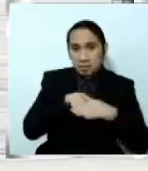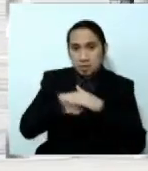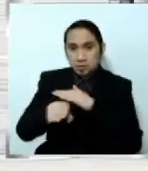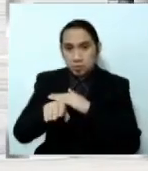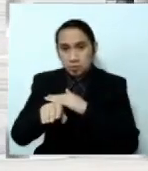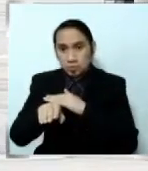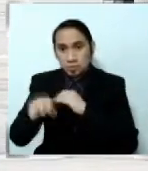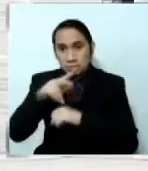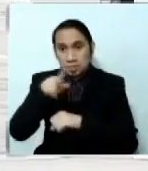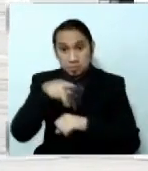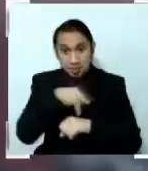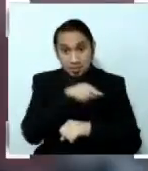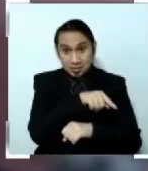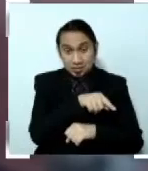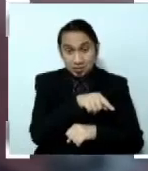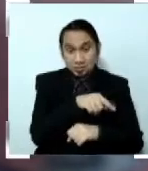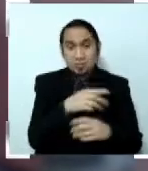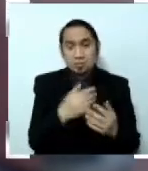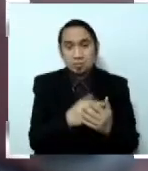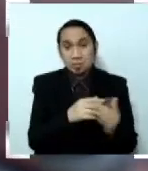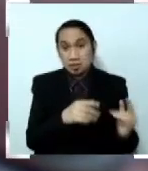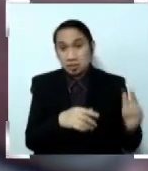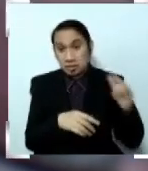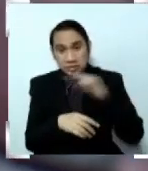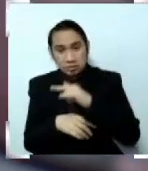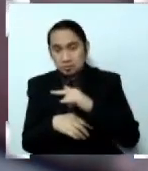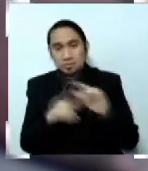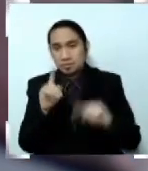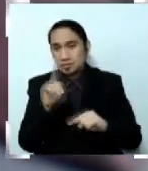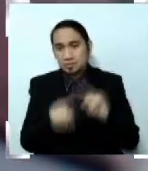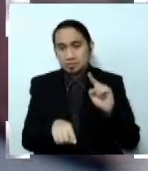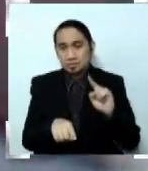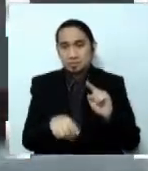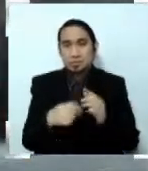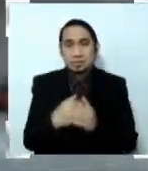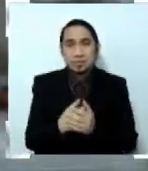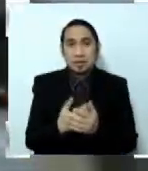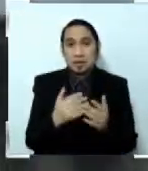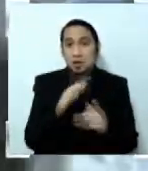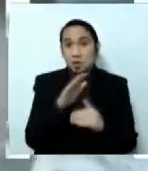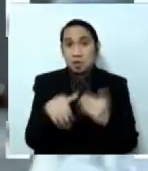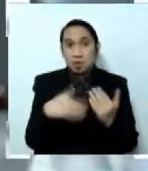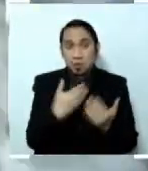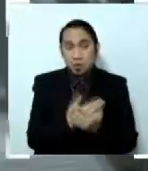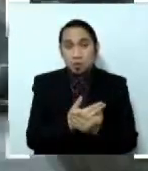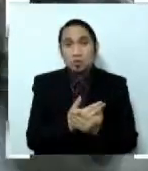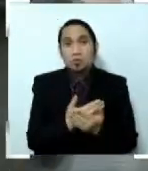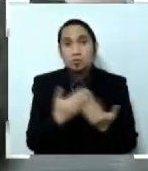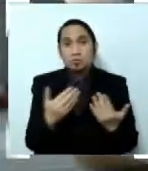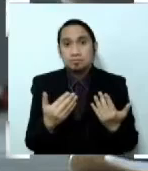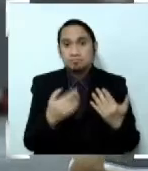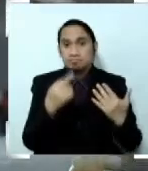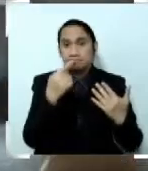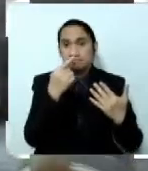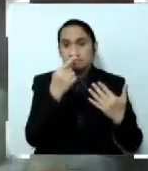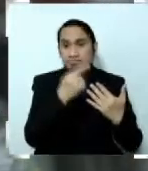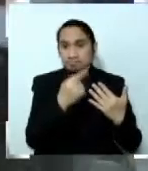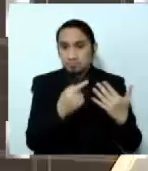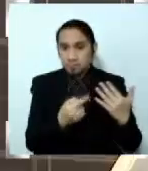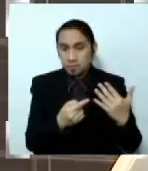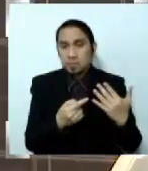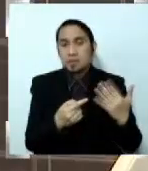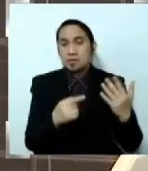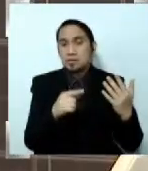mga pasahero po na nakatransit na galing sa Indonesia at lahat po doon sa mga paparating sa